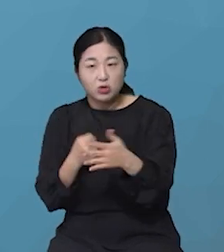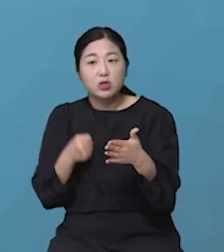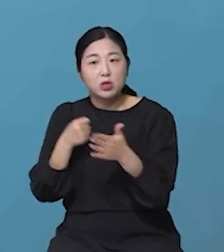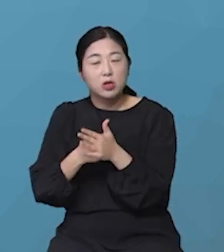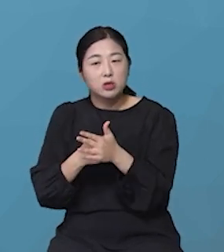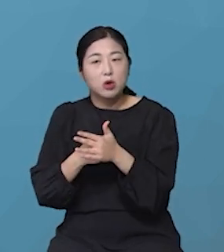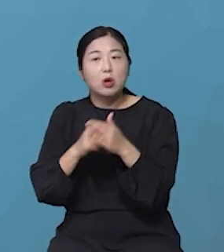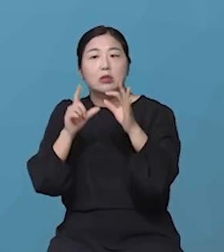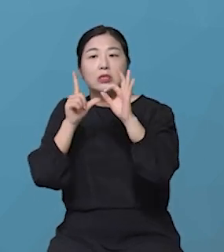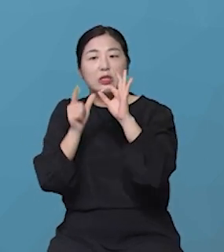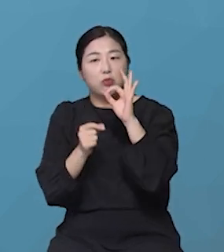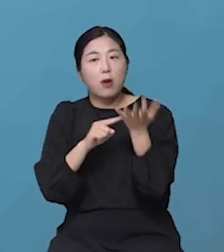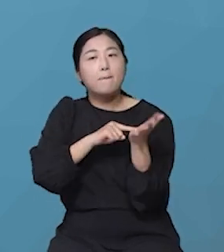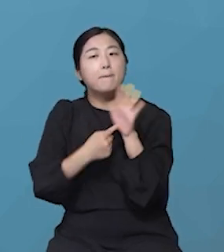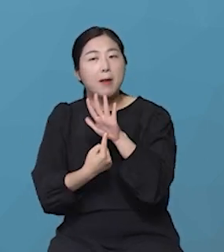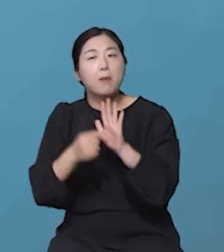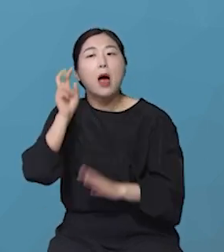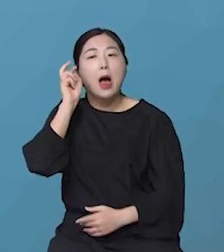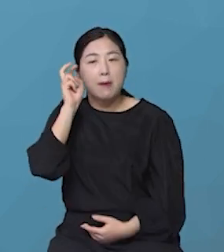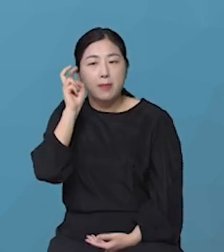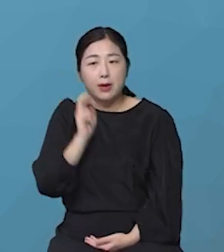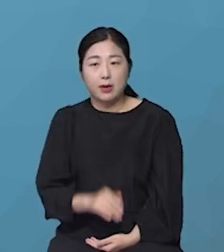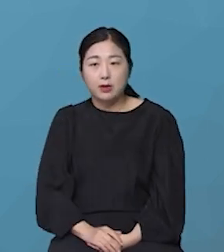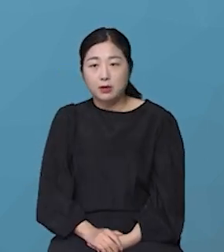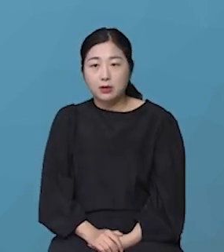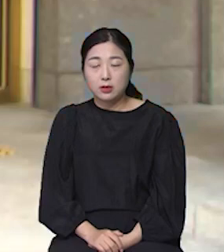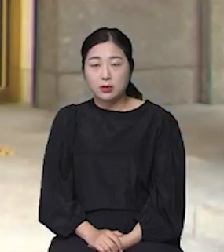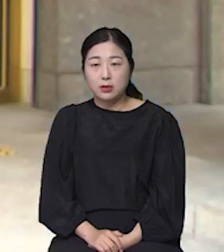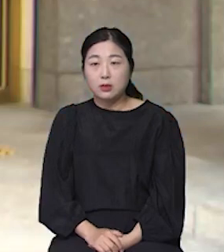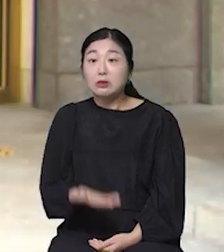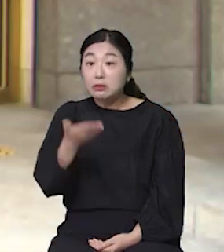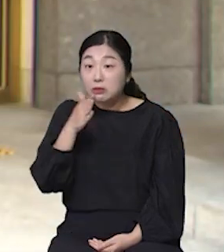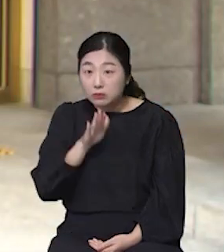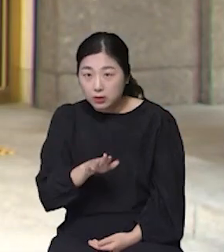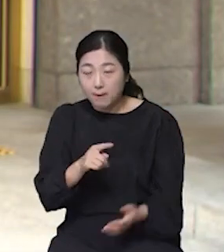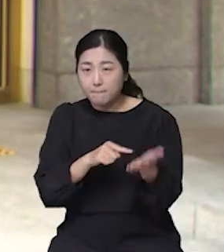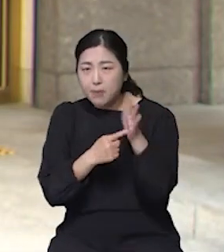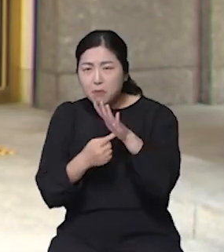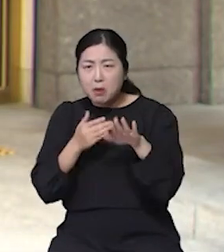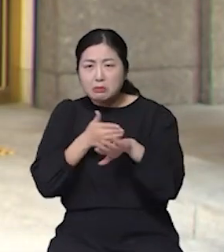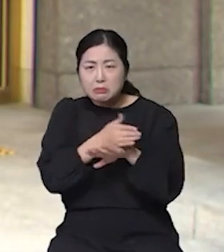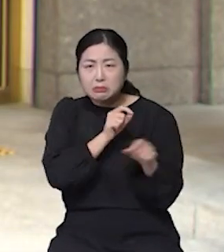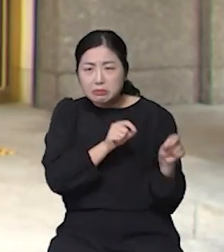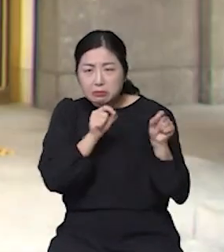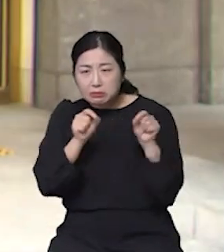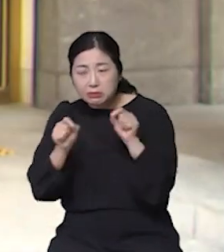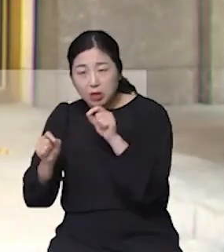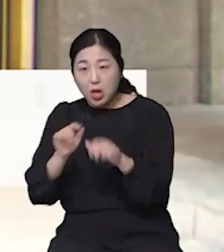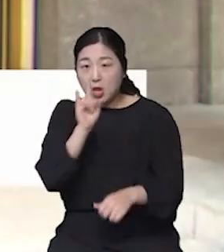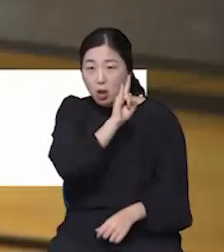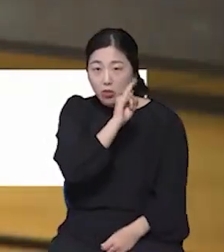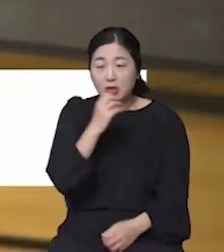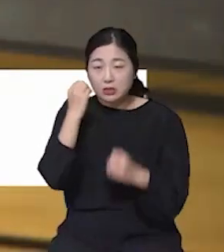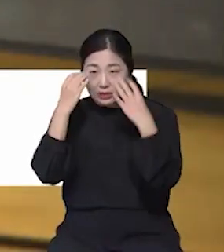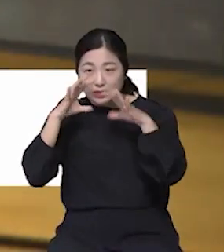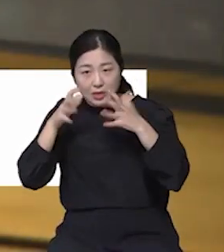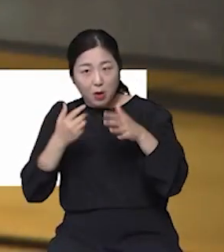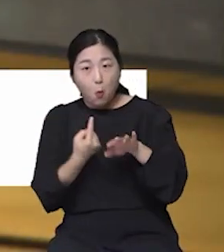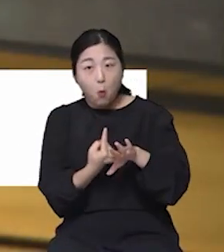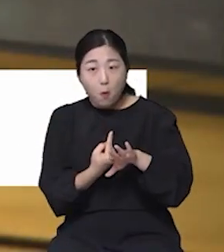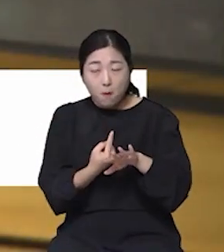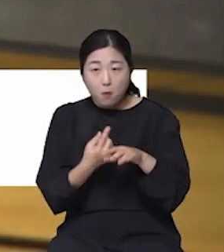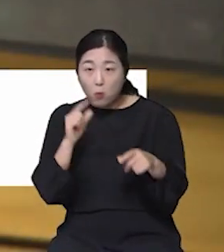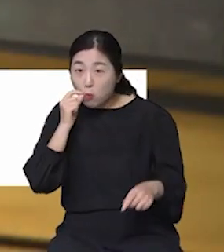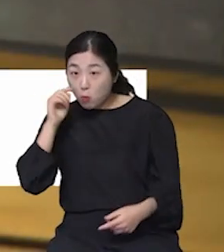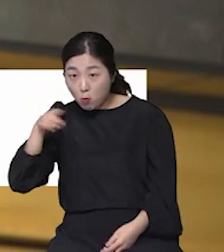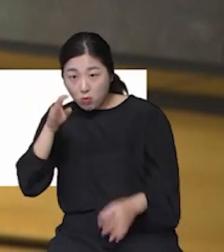다음 달쯤 발표에 나설 것으로 알려지고 있습니다. 하지만 발표가 늦어지면서 현대와 신세계와는 달리